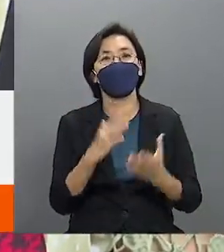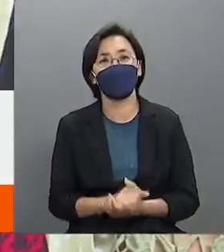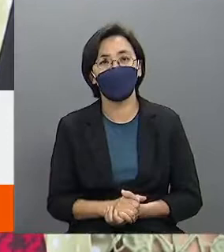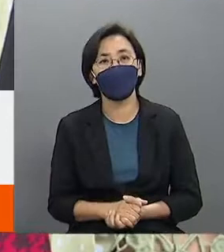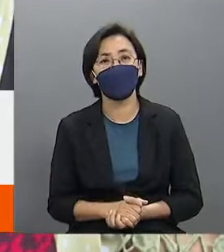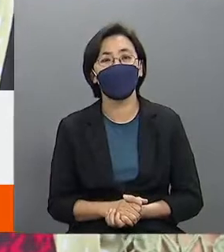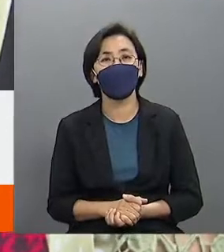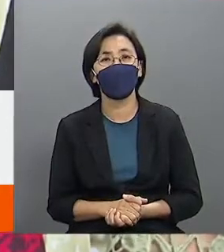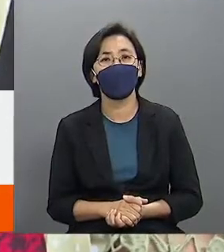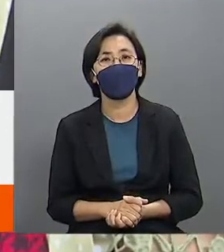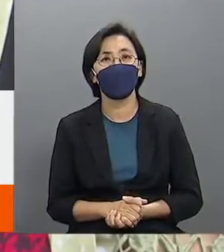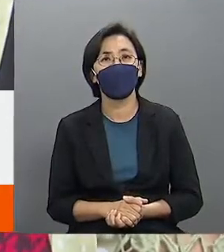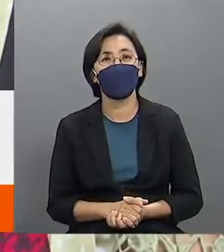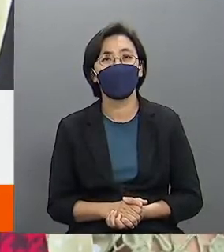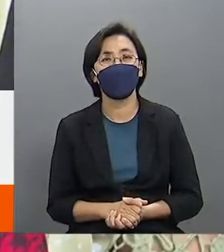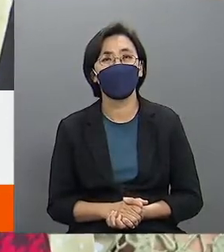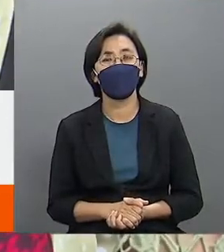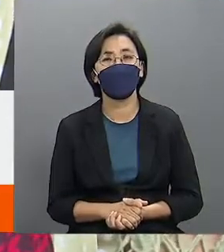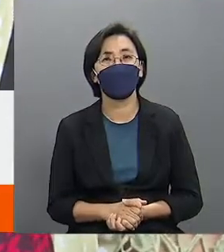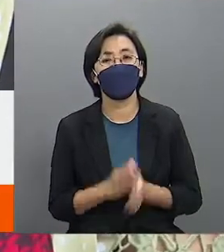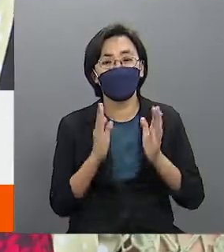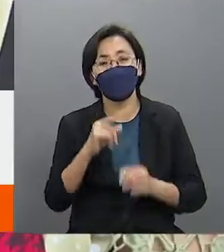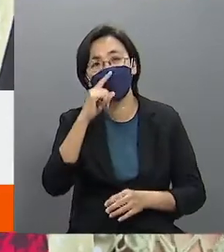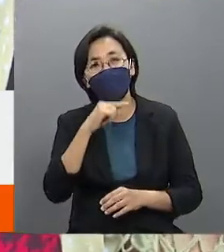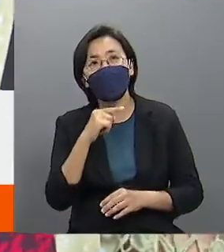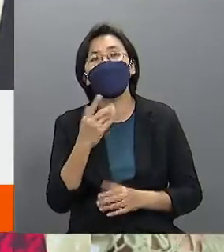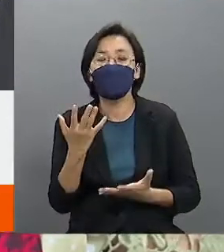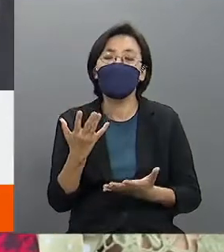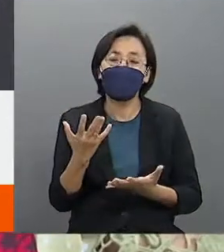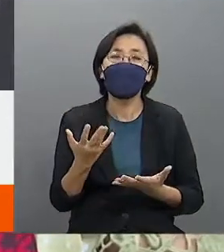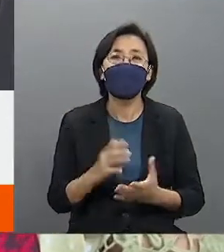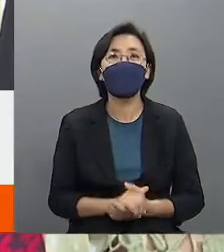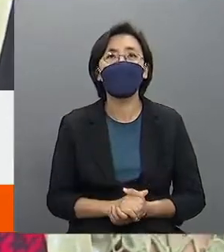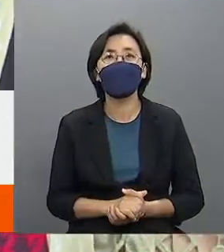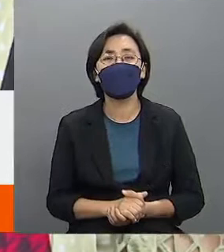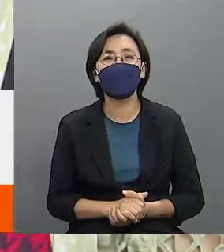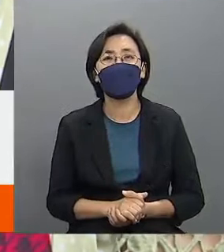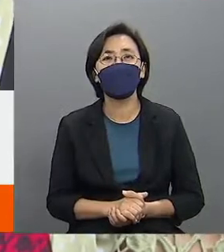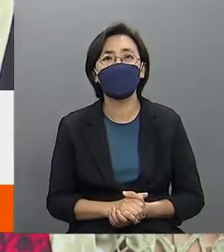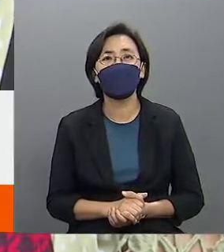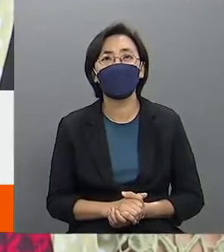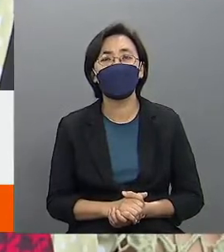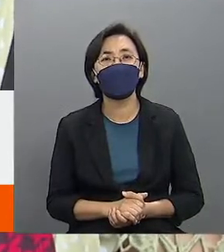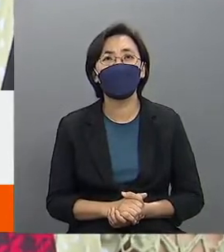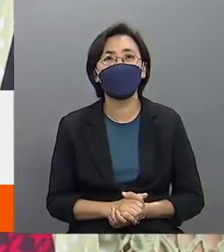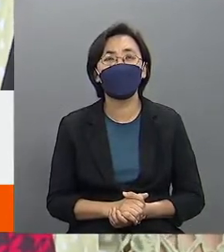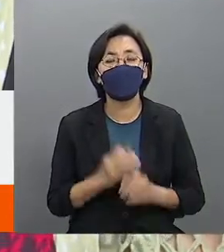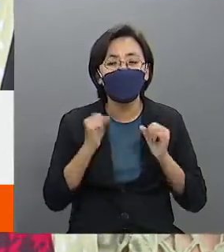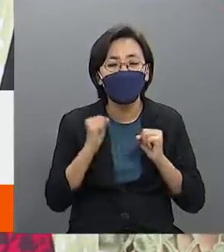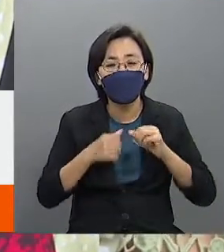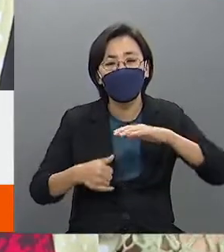บางคนกับเจ้าคนไทยเขาหมดลูกเขากลัวกลัวกดป้าผู้เขาโดนกักตัวอ่ะเสียเวลาเขา